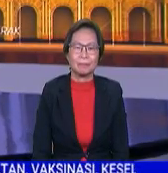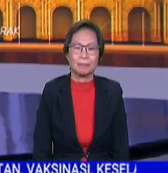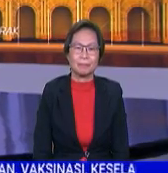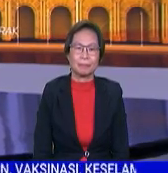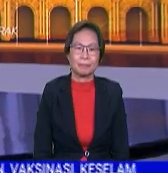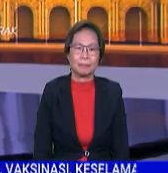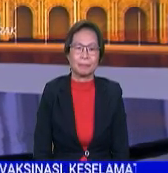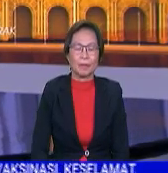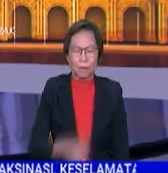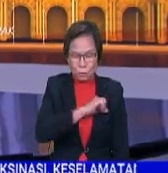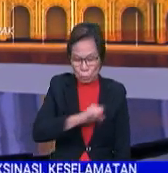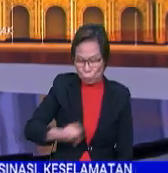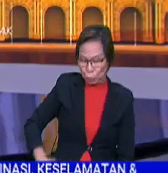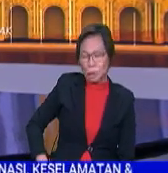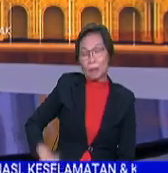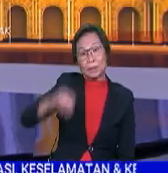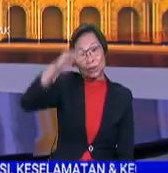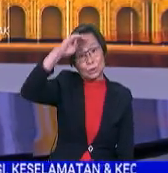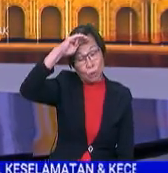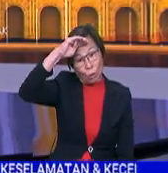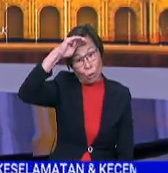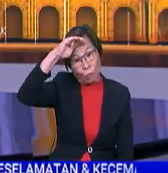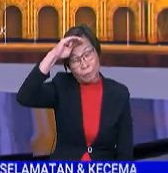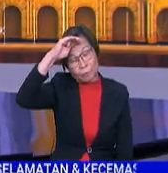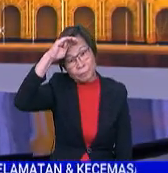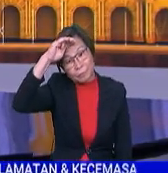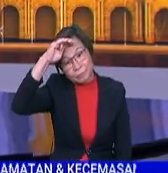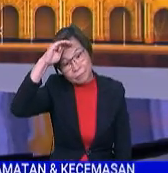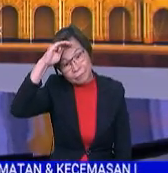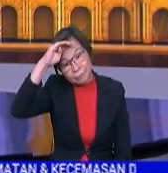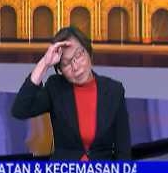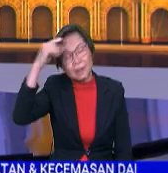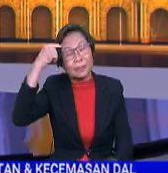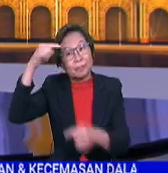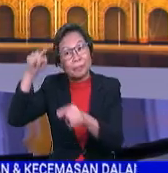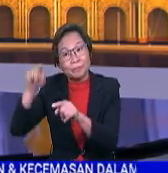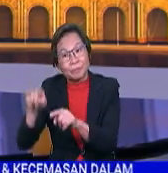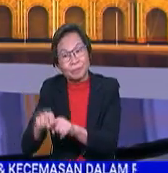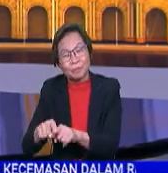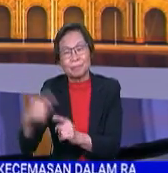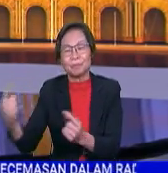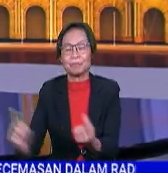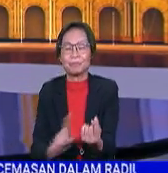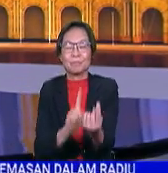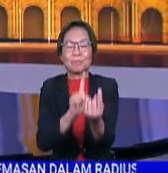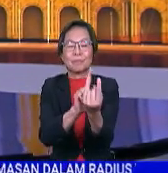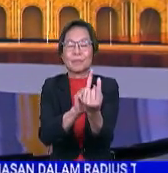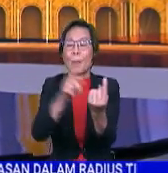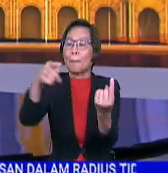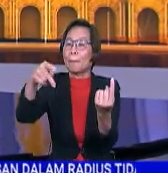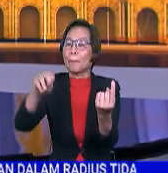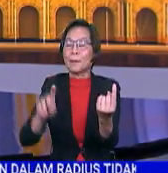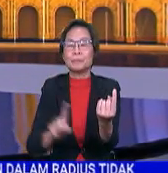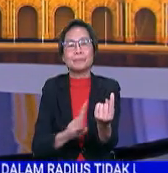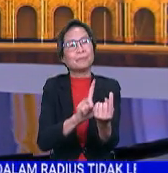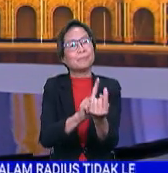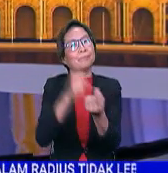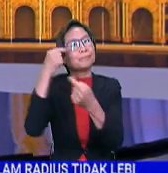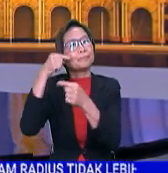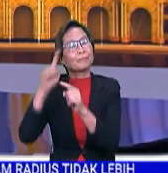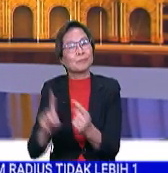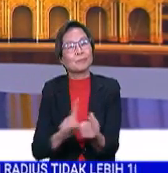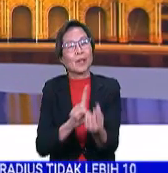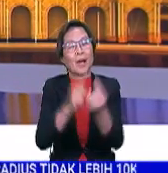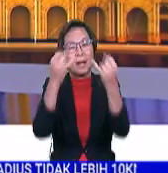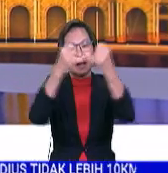Dalam pada itu, Sultan Johor, Sultan Ibrahim, Sultan Iskandar berkenan menerima menghadap Perdana Menteri Tan Sri Muhyiddin Yassin